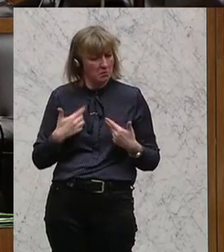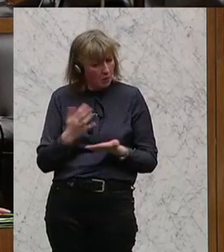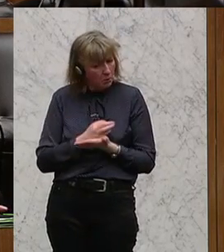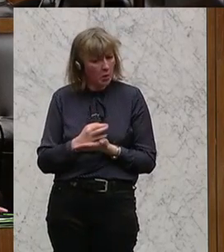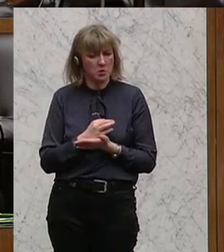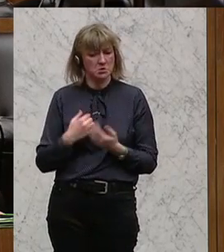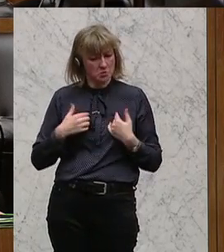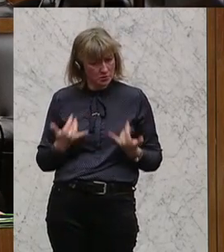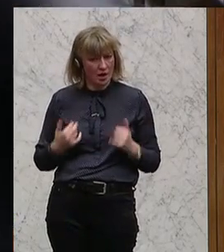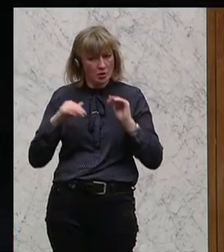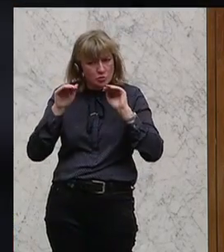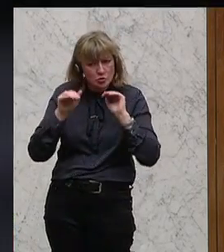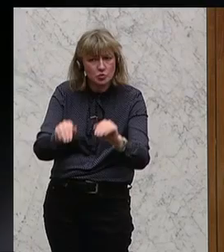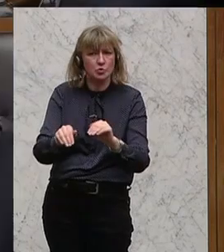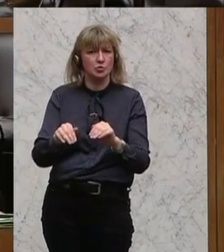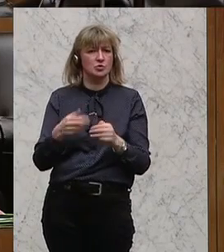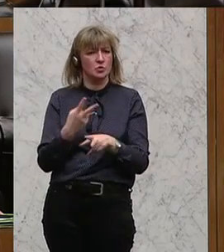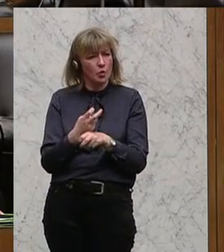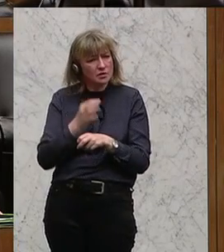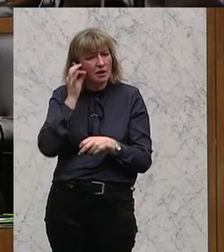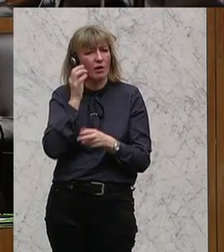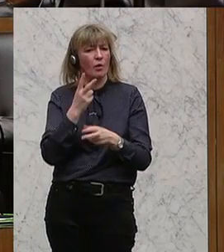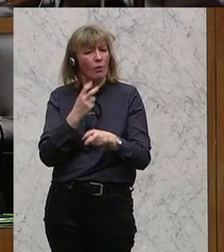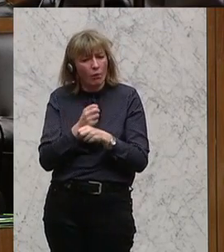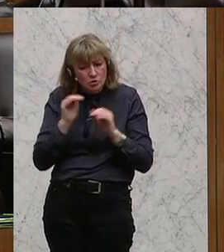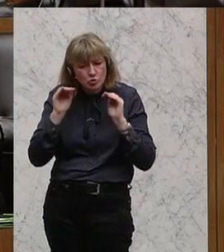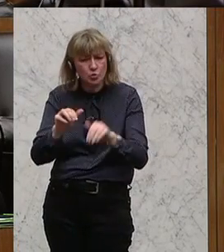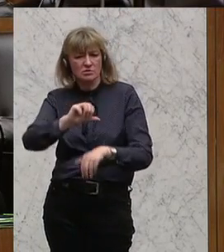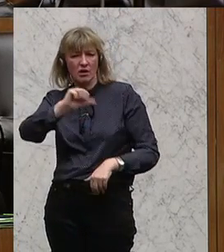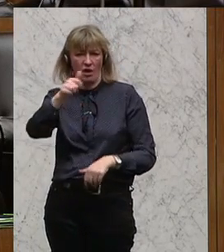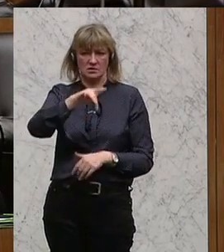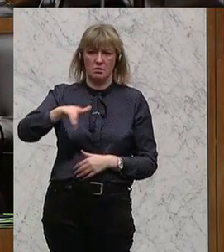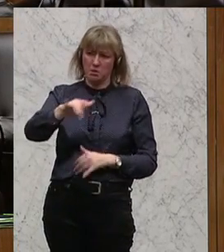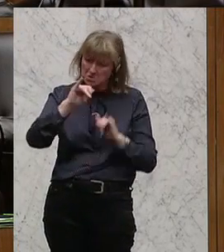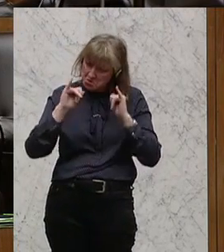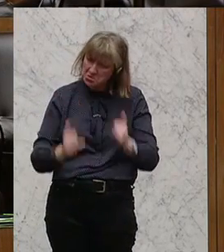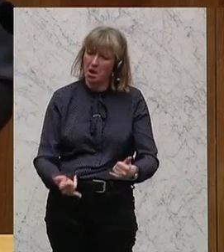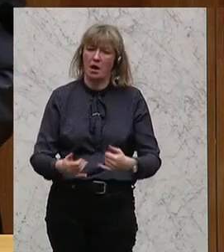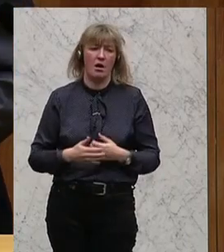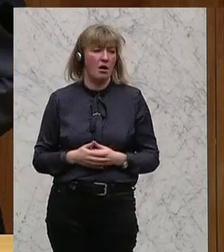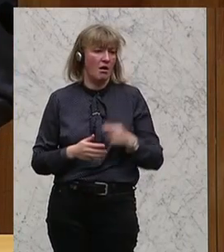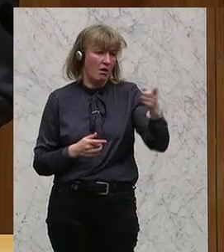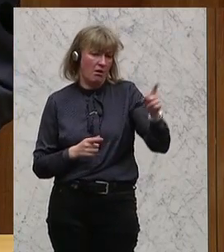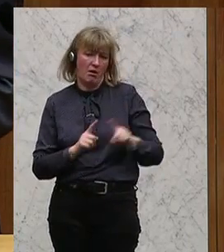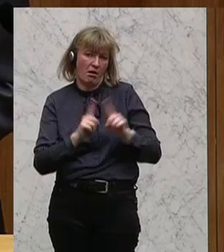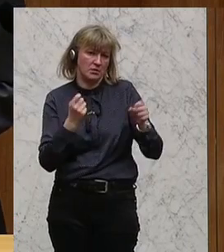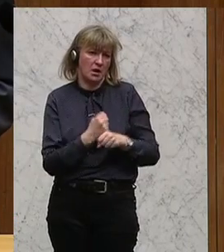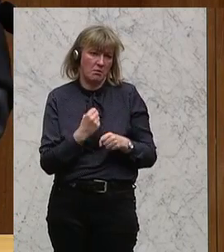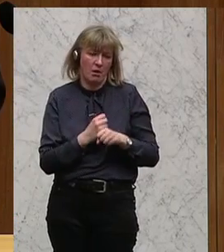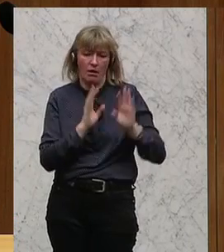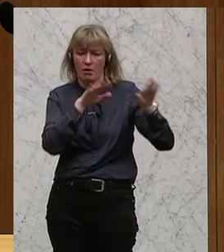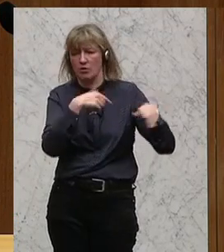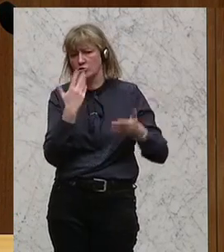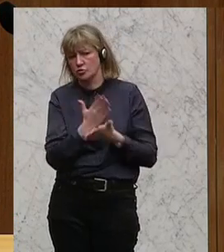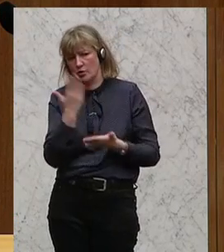die Schutzinteressen dieser Österreicherinnen und Österreicher an die erste Stelle zu setzen. Dass Sie etwas ganz anderes machen, das haben eh schon